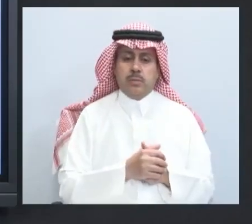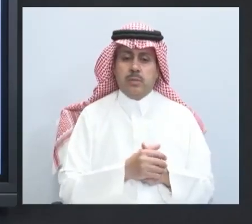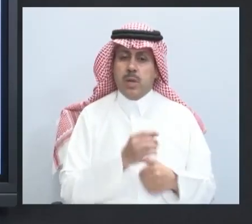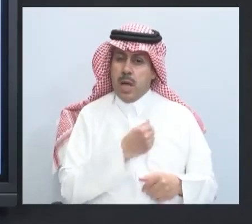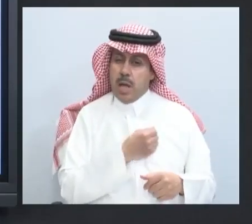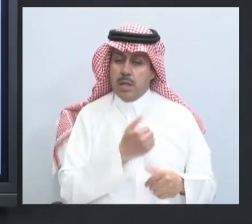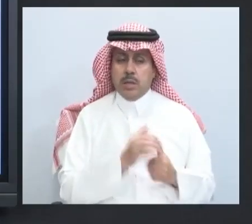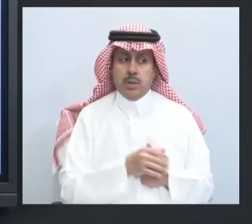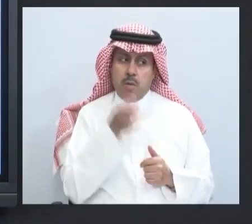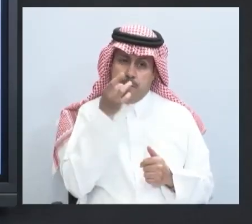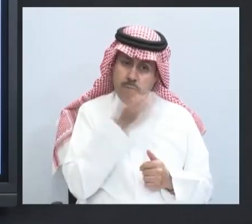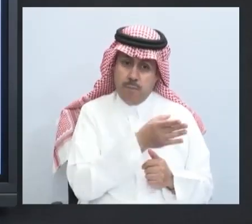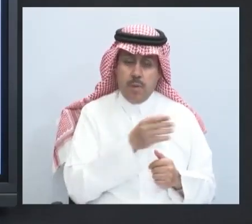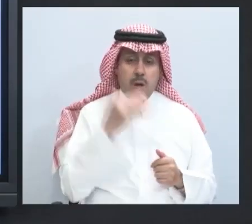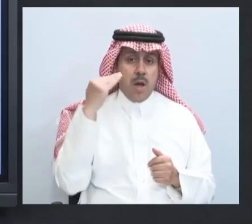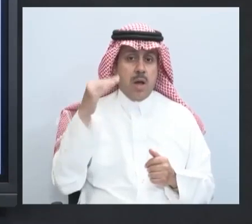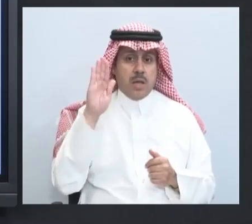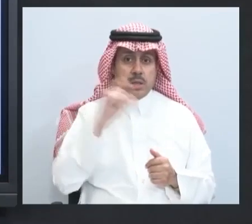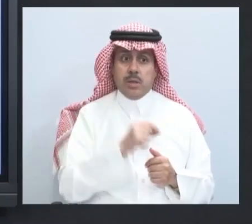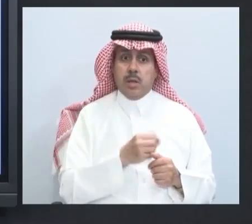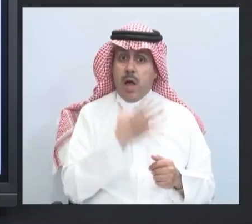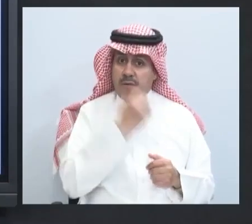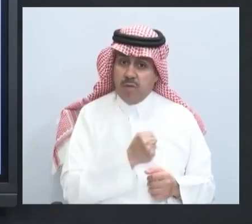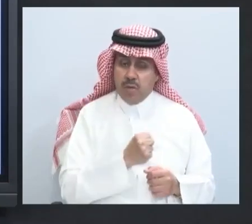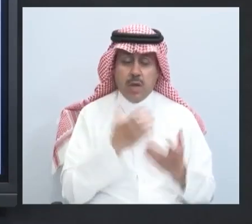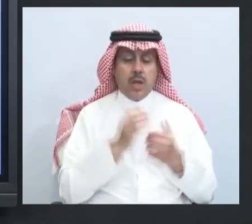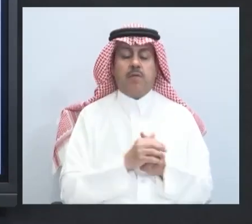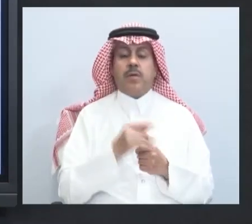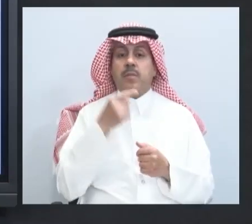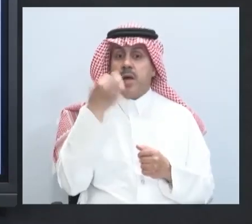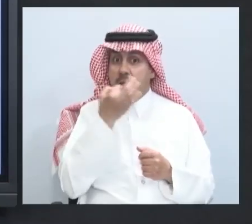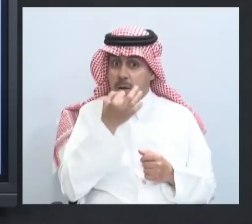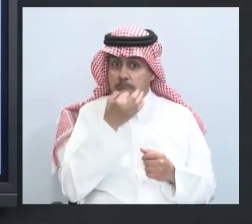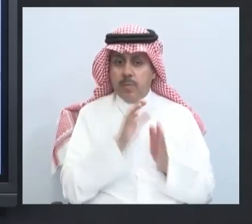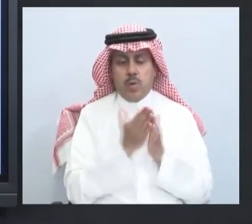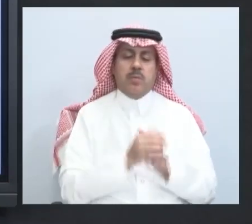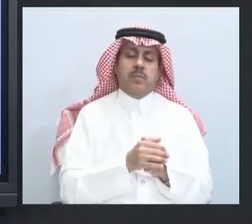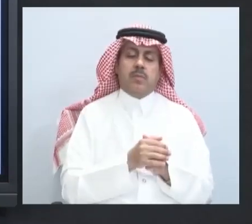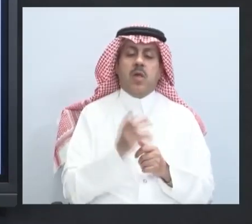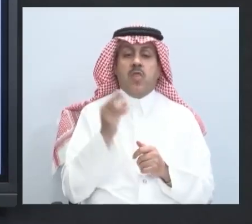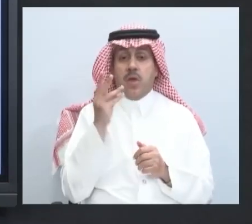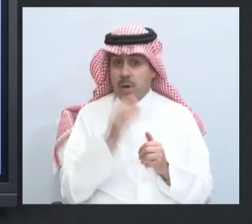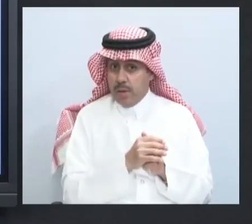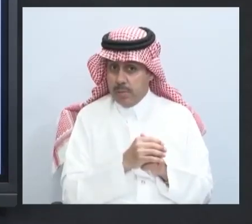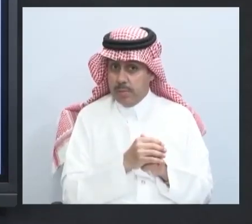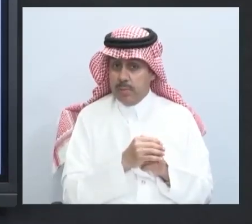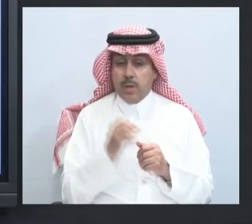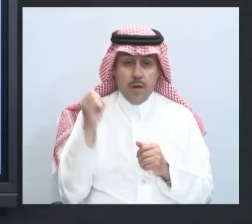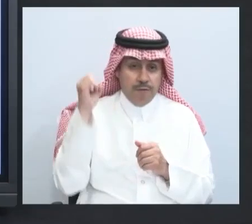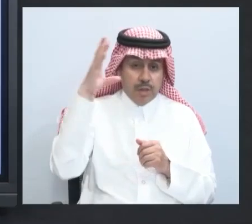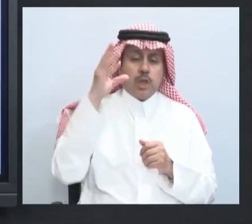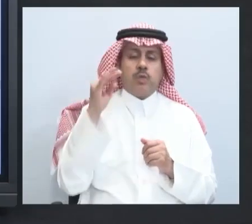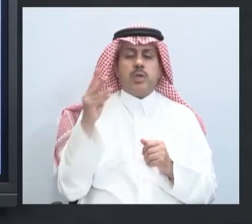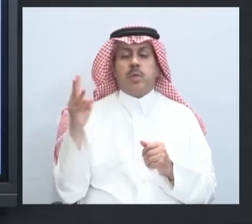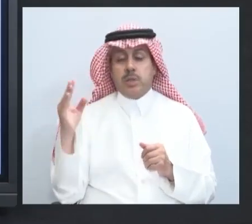الامراض من اثار العين او غير ذلك الانسان يحصن نفسه بذكر الله اذكار الصباح